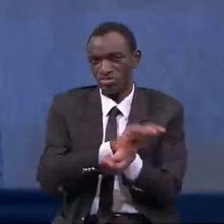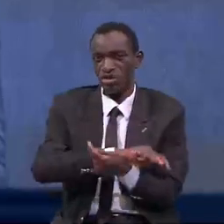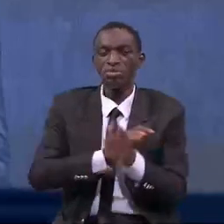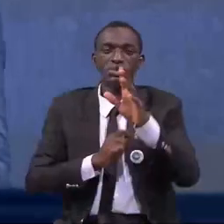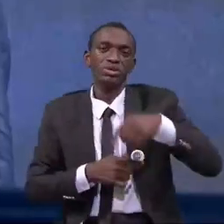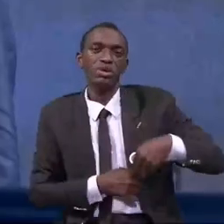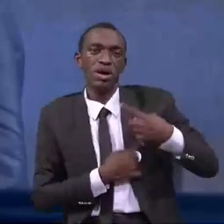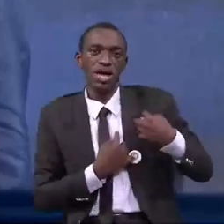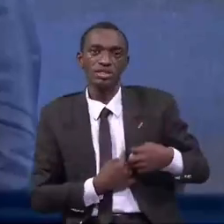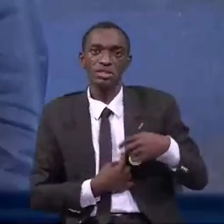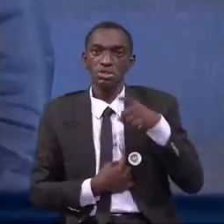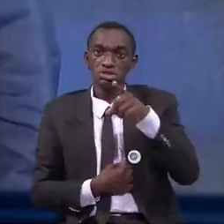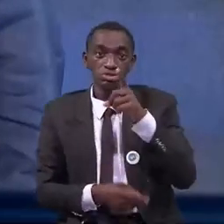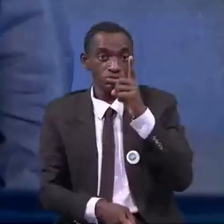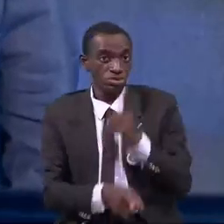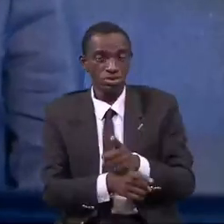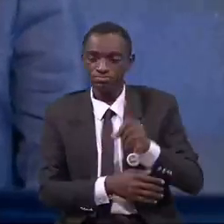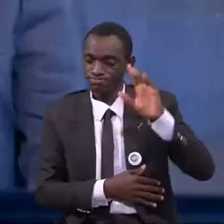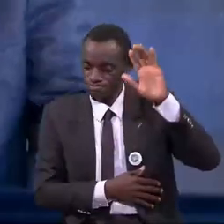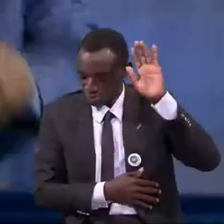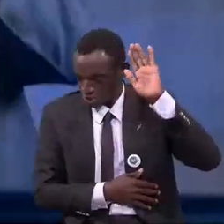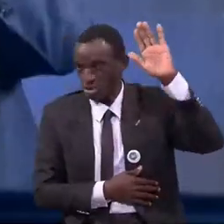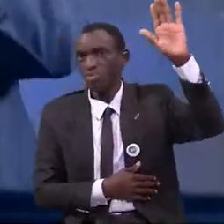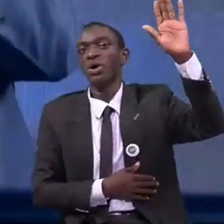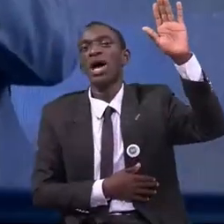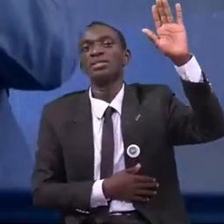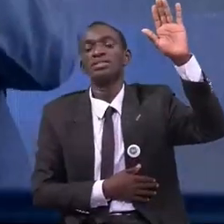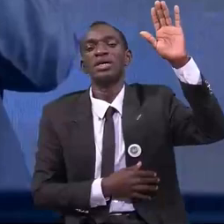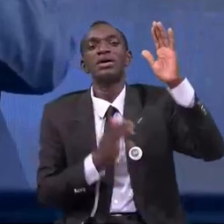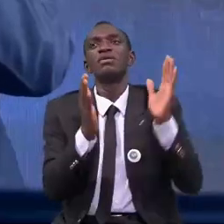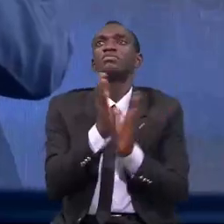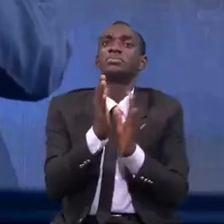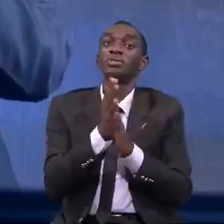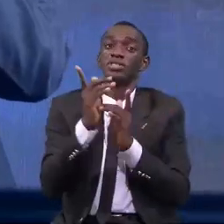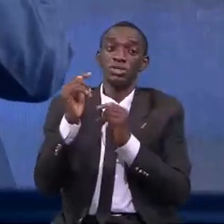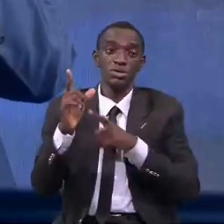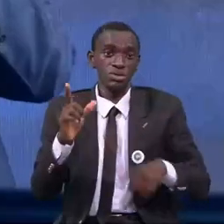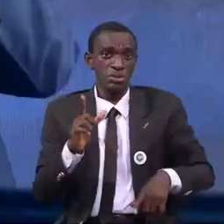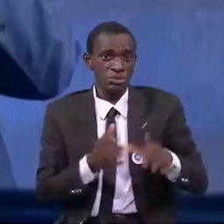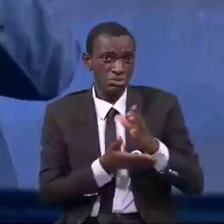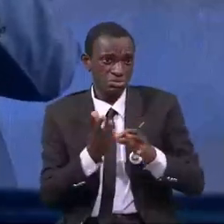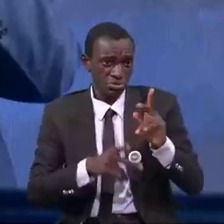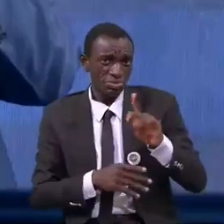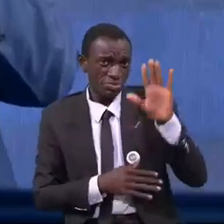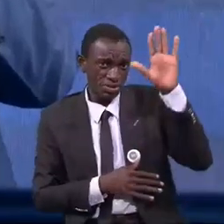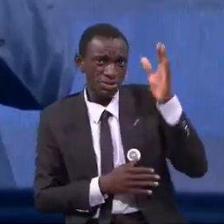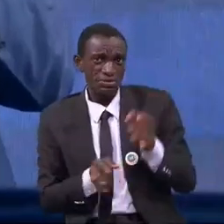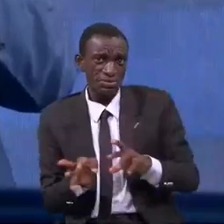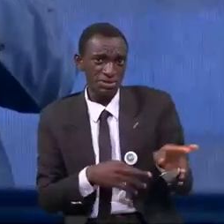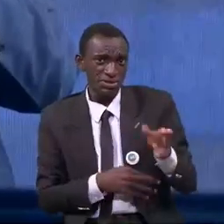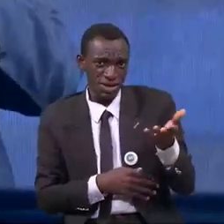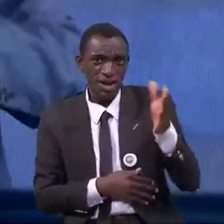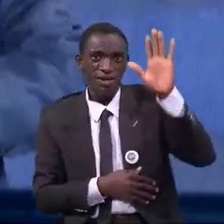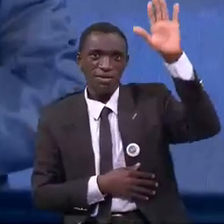cœur et vous allez vous vous allez lever la main gloire à Dieu pour ces mains là